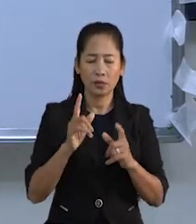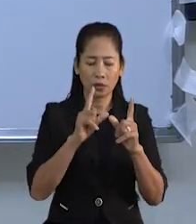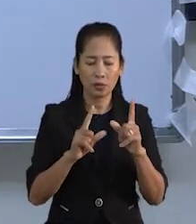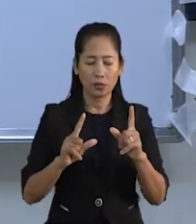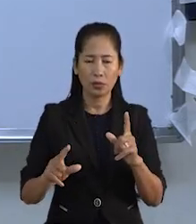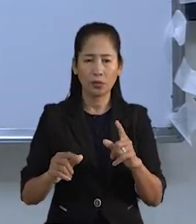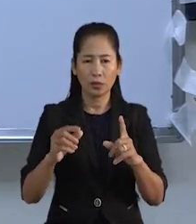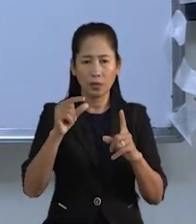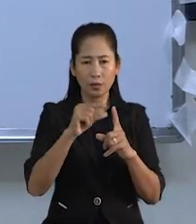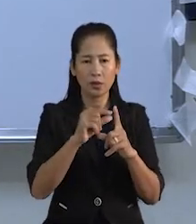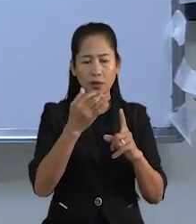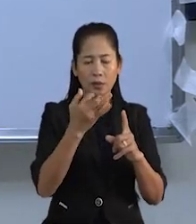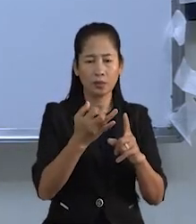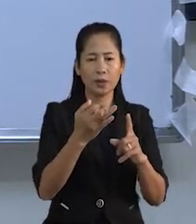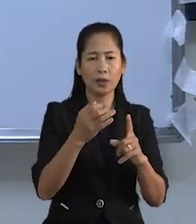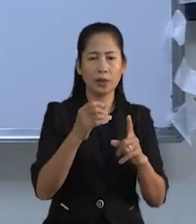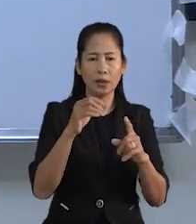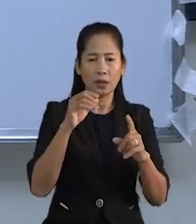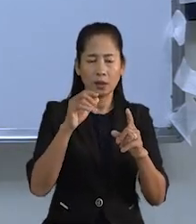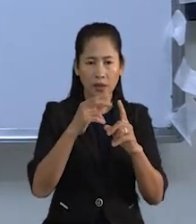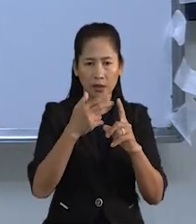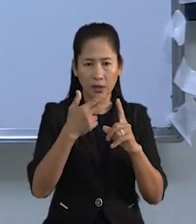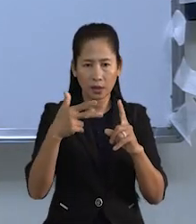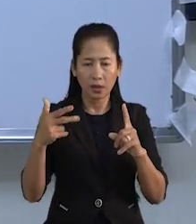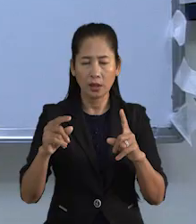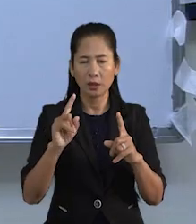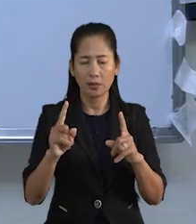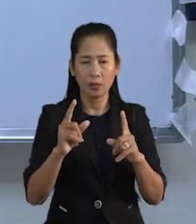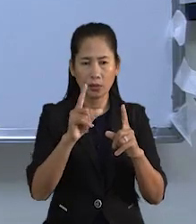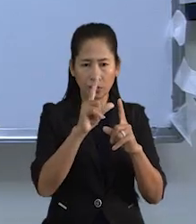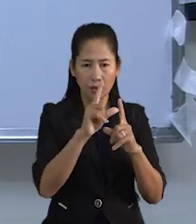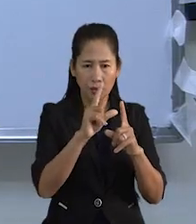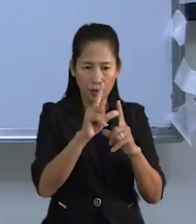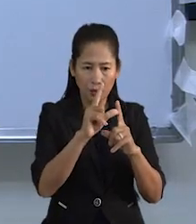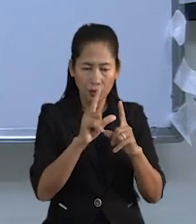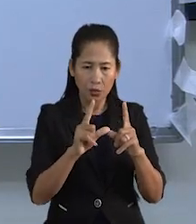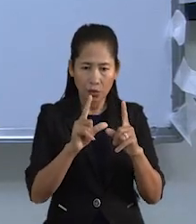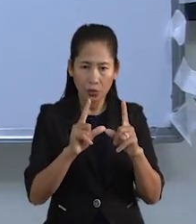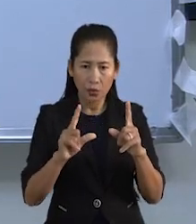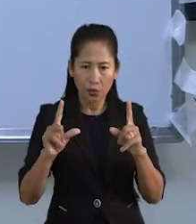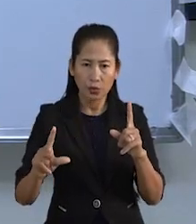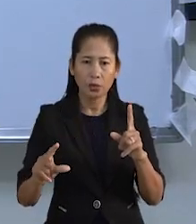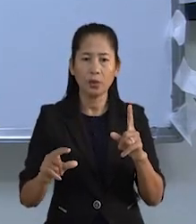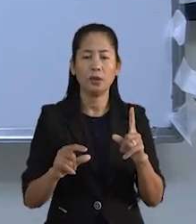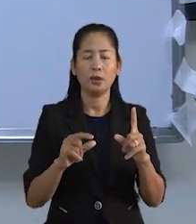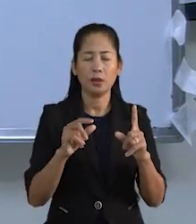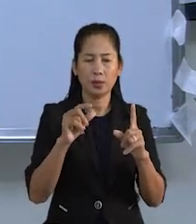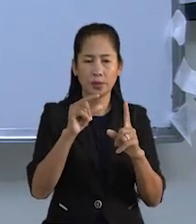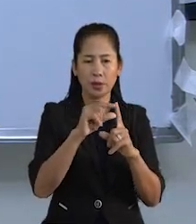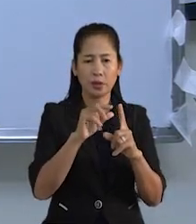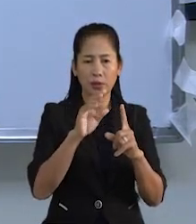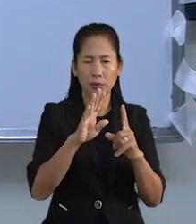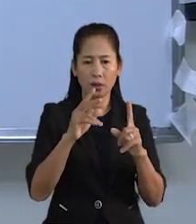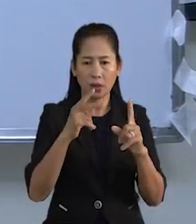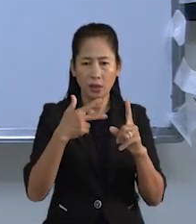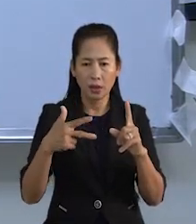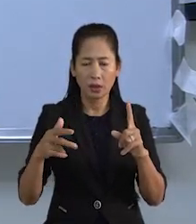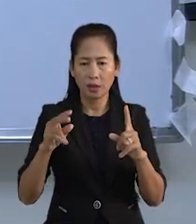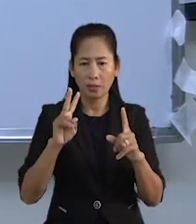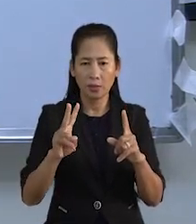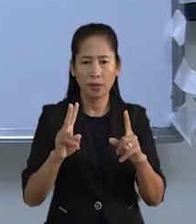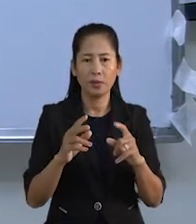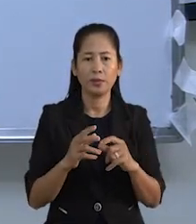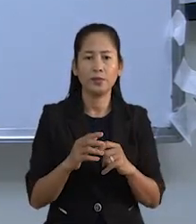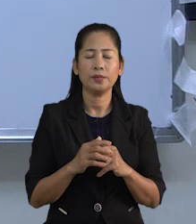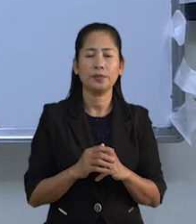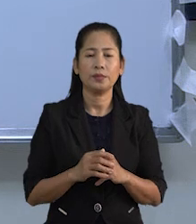នអញ្ចឹងណាព្យាងទី7នៅក្នុងឃ្លាទី1ជួននឹងព្យាងទី4នៅក្នុងឃ្លាទី2បាទហើយព្យាង